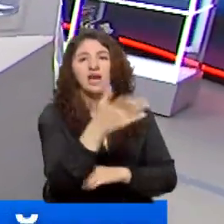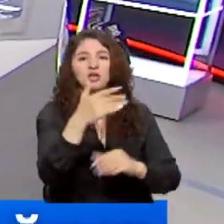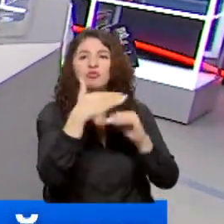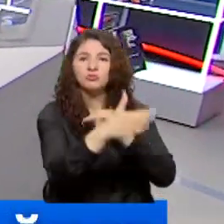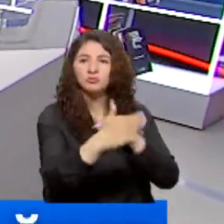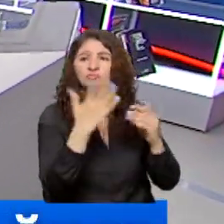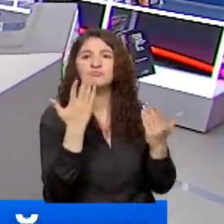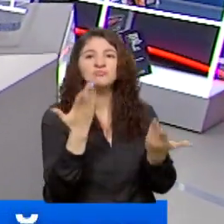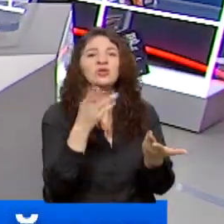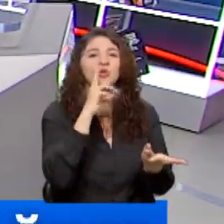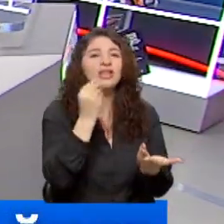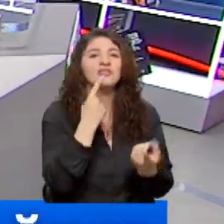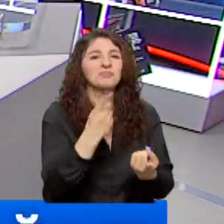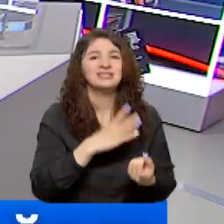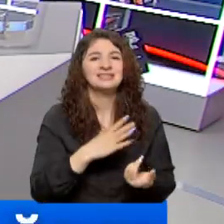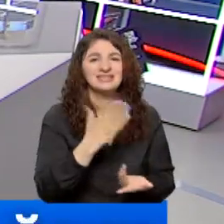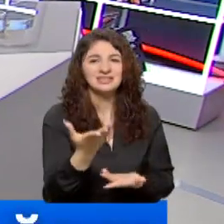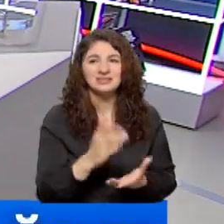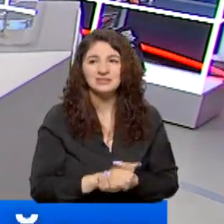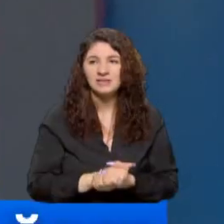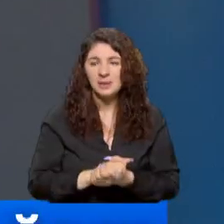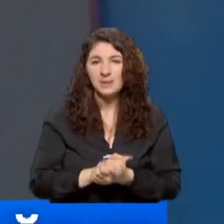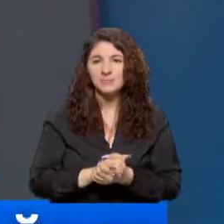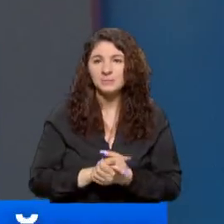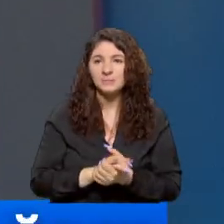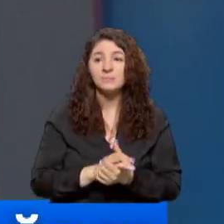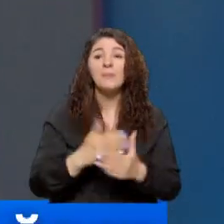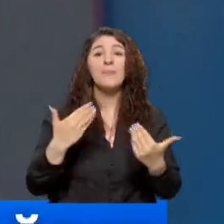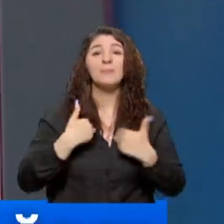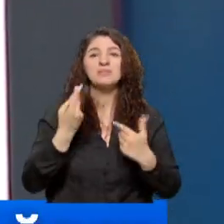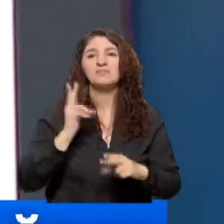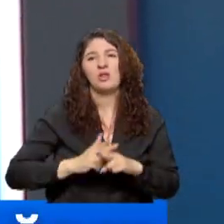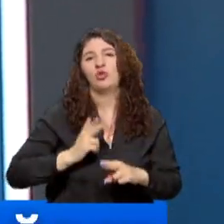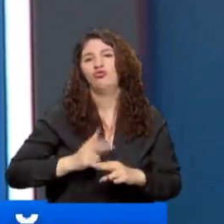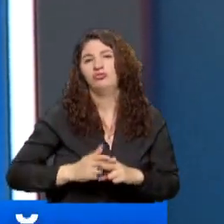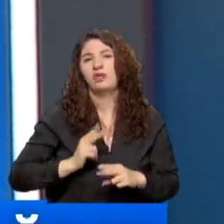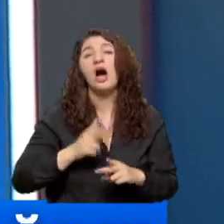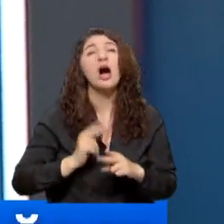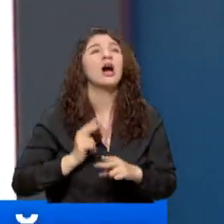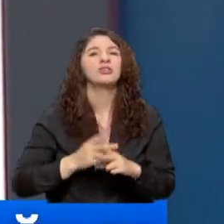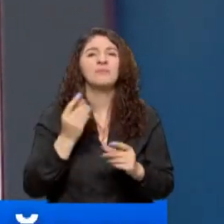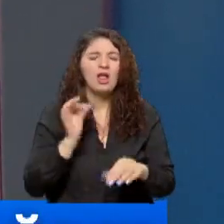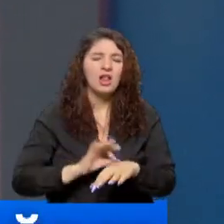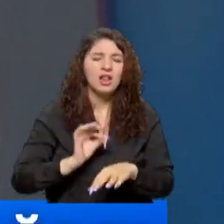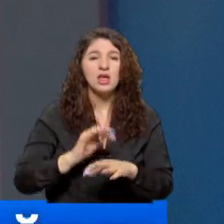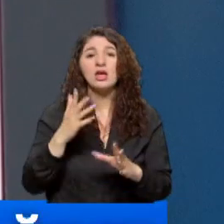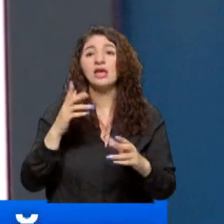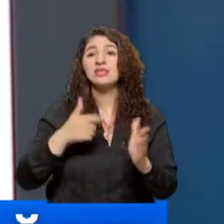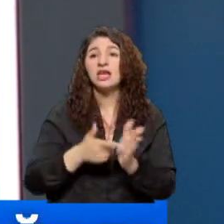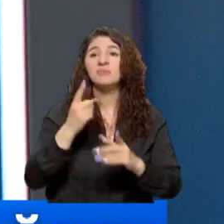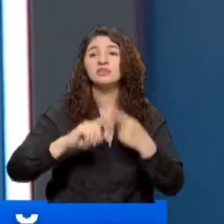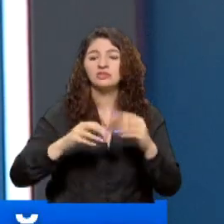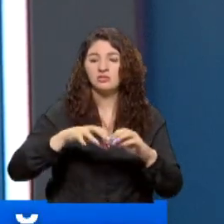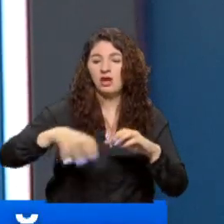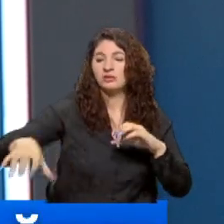işte halkımız son olarak ve söylemek ister bizim bir an önce bu tarımı